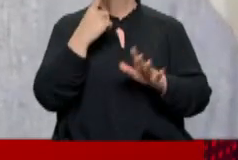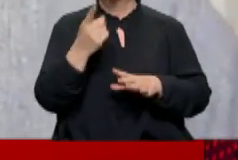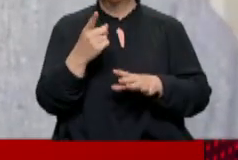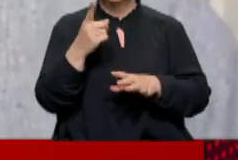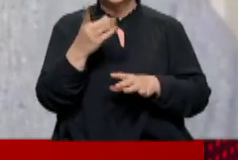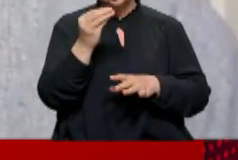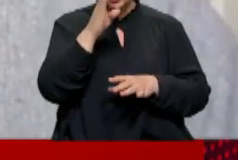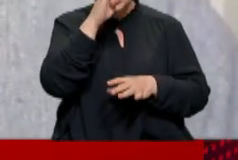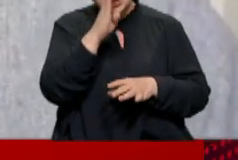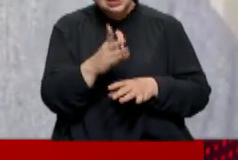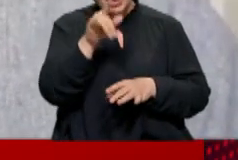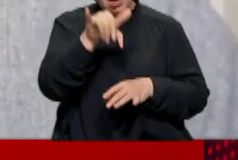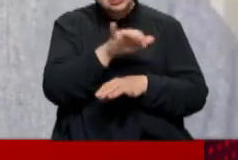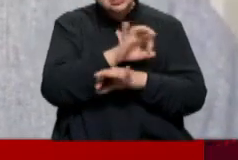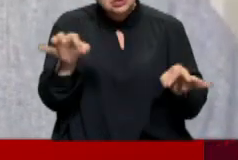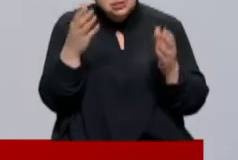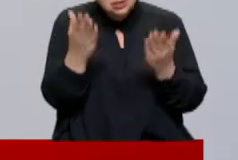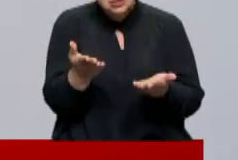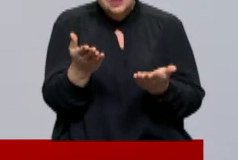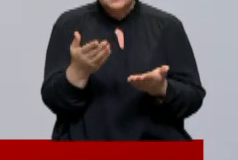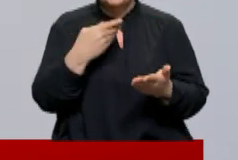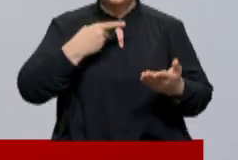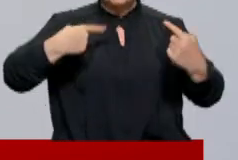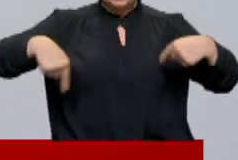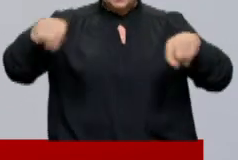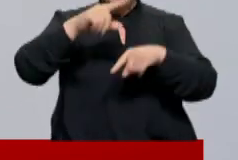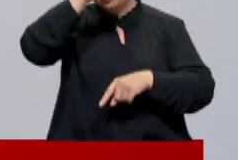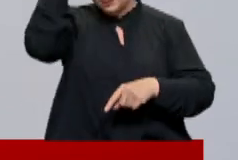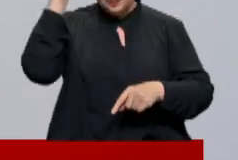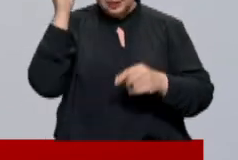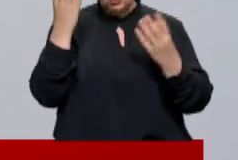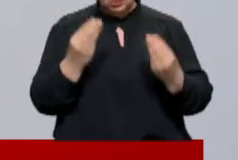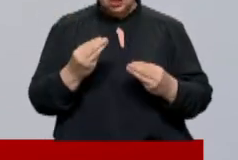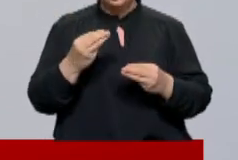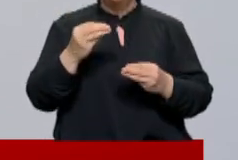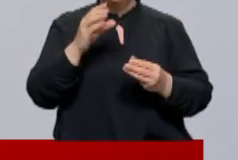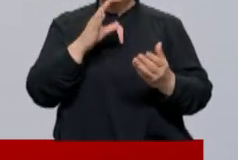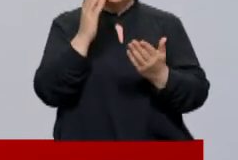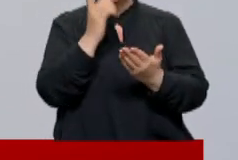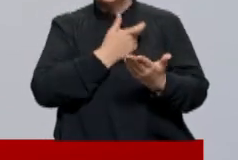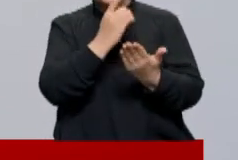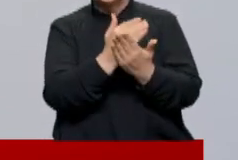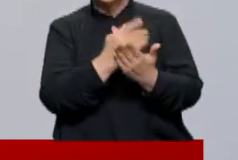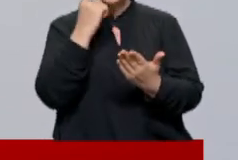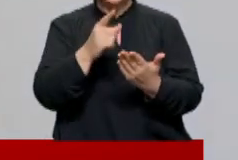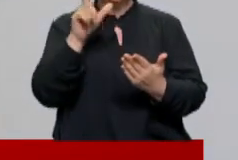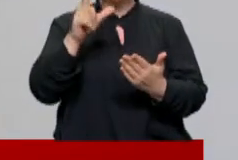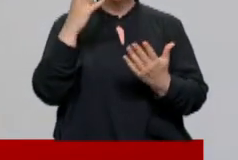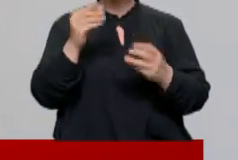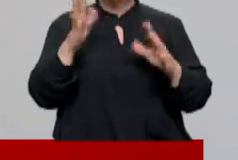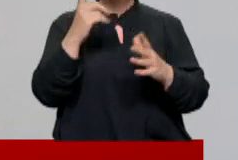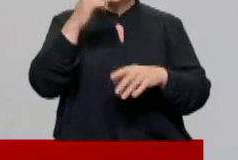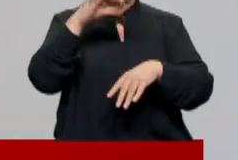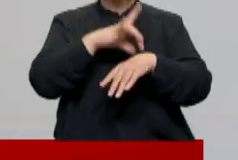Bu çok ciddi bir haksızlık aslında barındırıyor. Bizler hemşireler olarak mevzuatın gereği olarak ya da işte